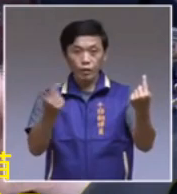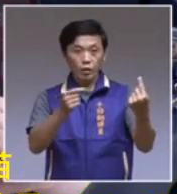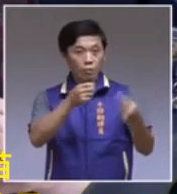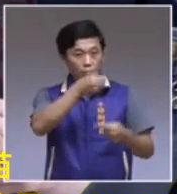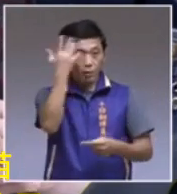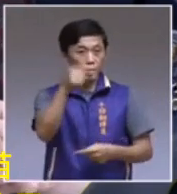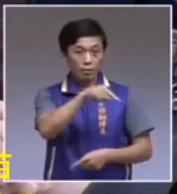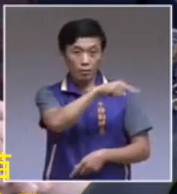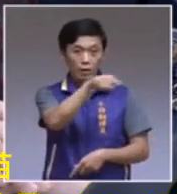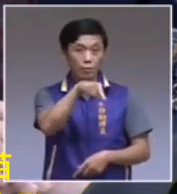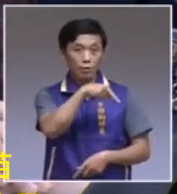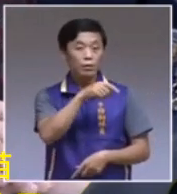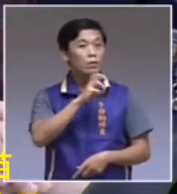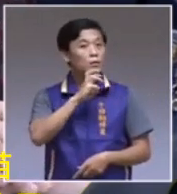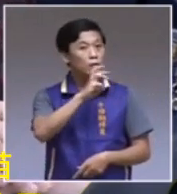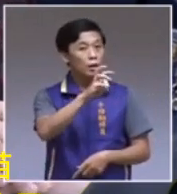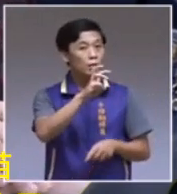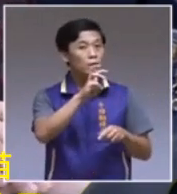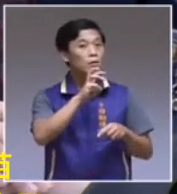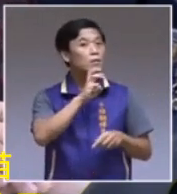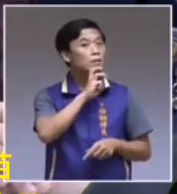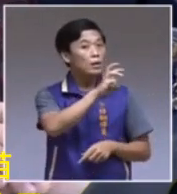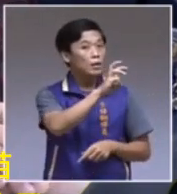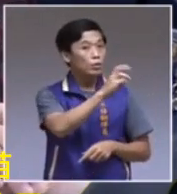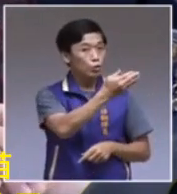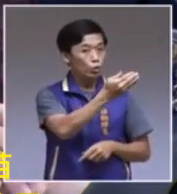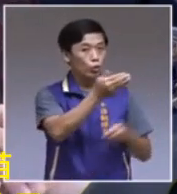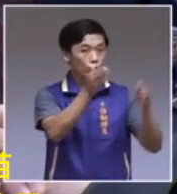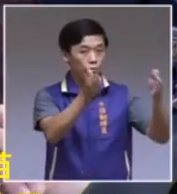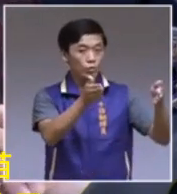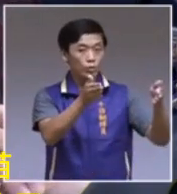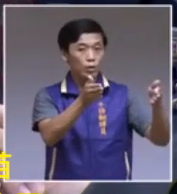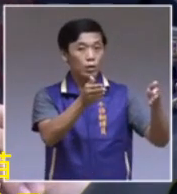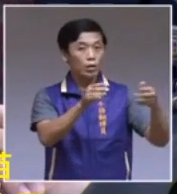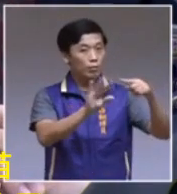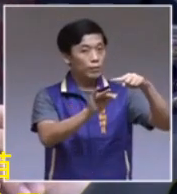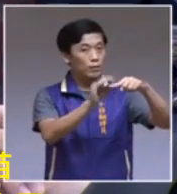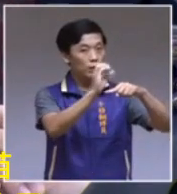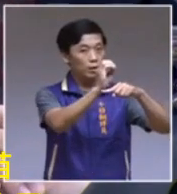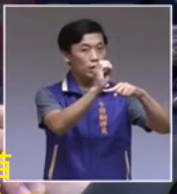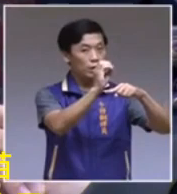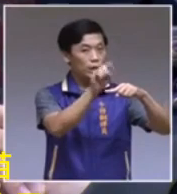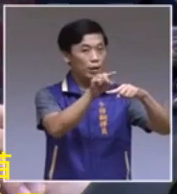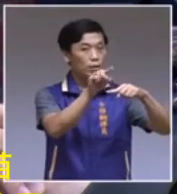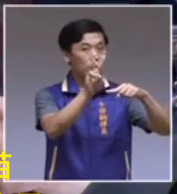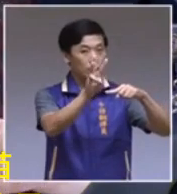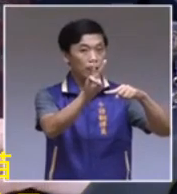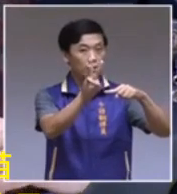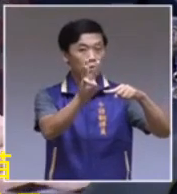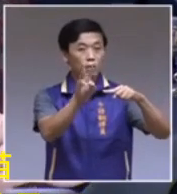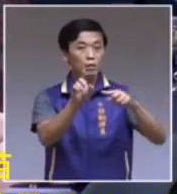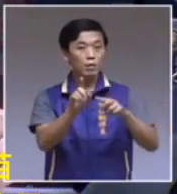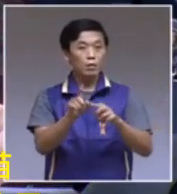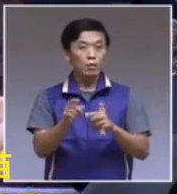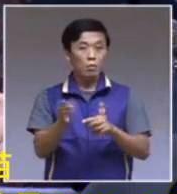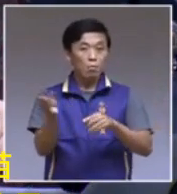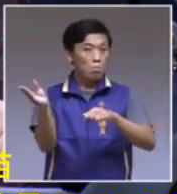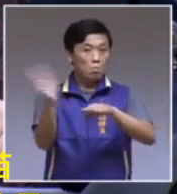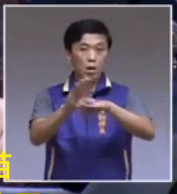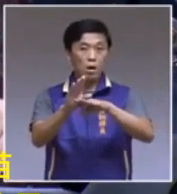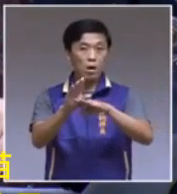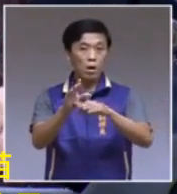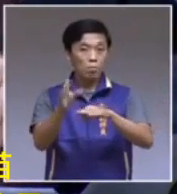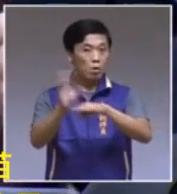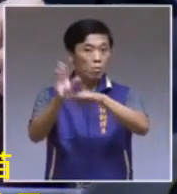的30到39岁的 0.3 左右，也有相当大的倍数的成